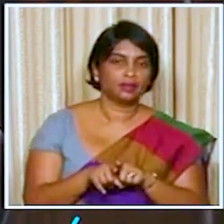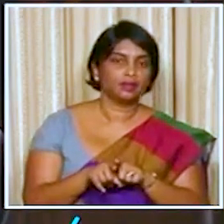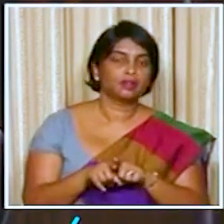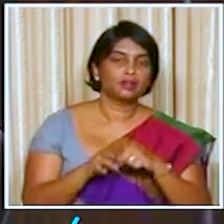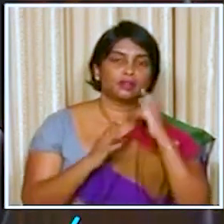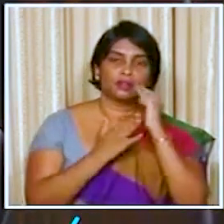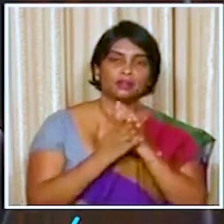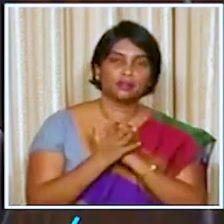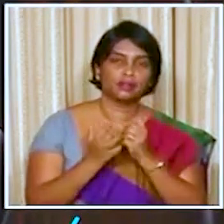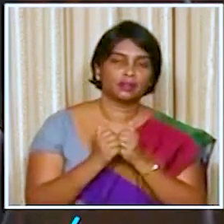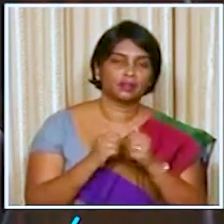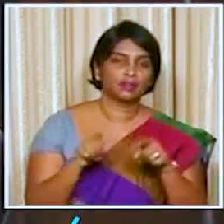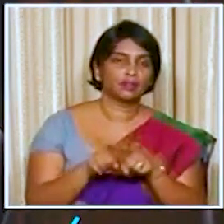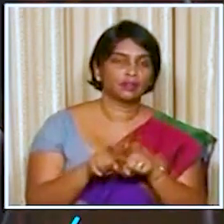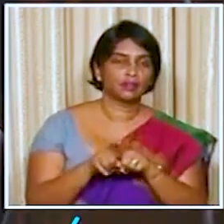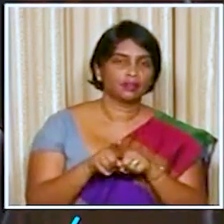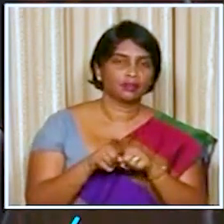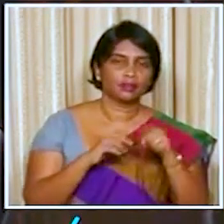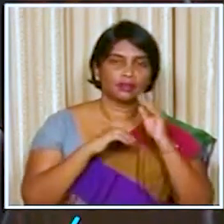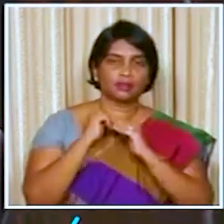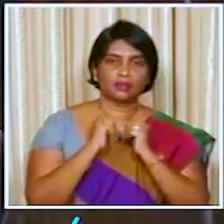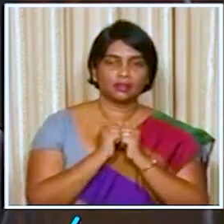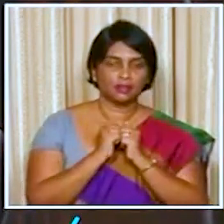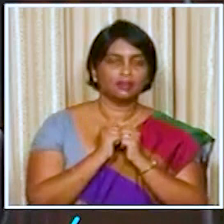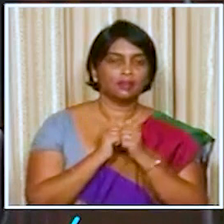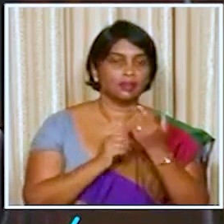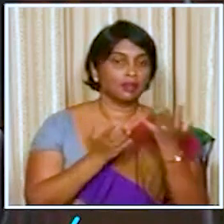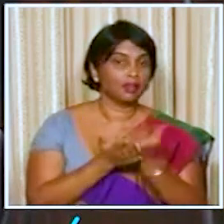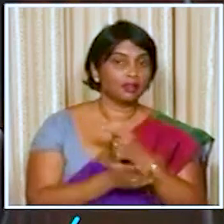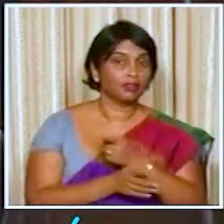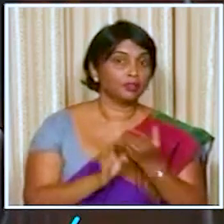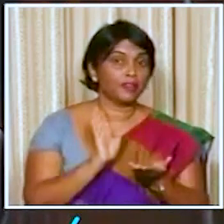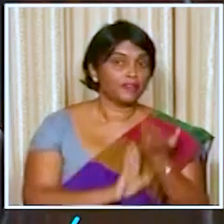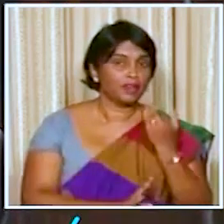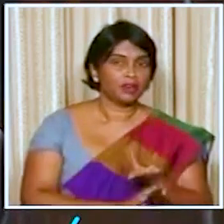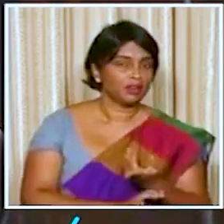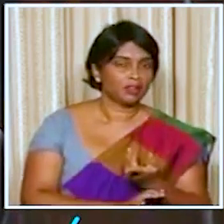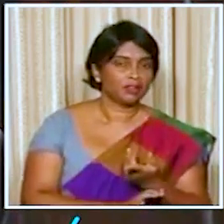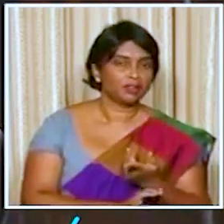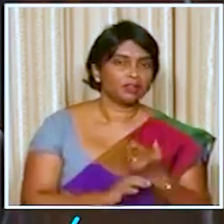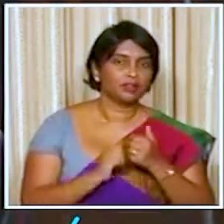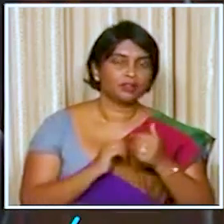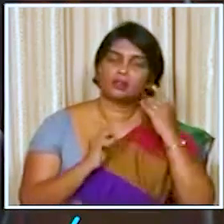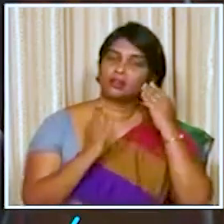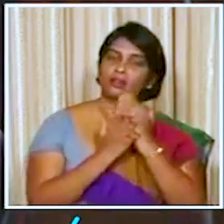ඒ හරවලා බලන්න මේ අය කරගන්න හදන ගානට වඩා වැඩි නැද්ද? ඒ